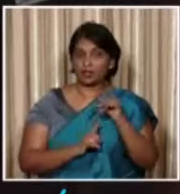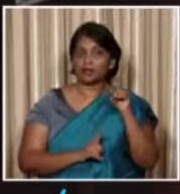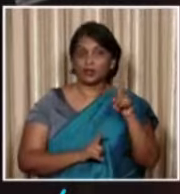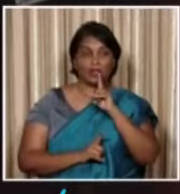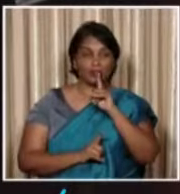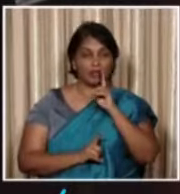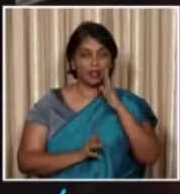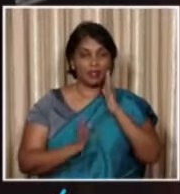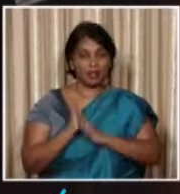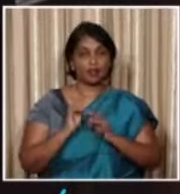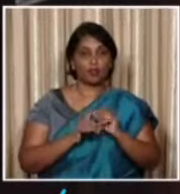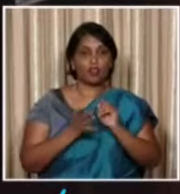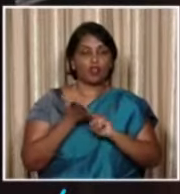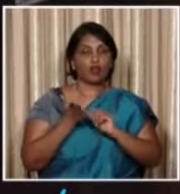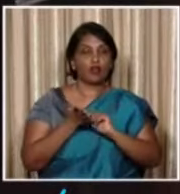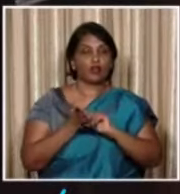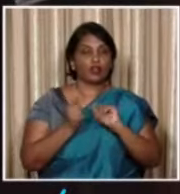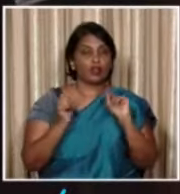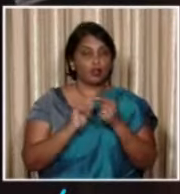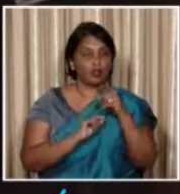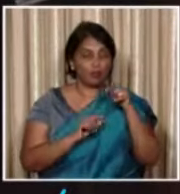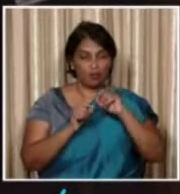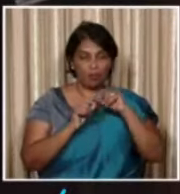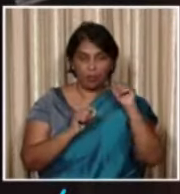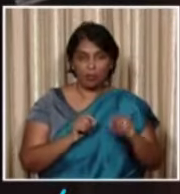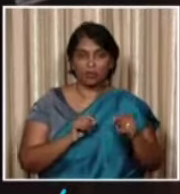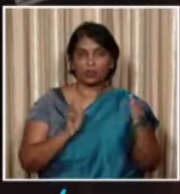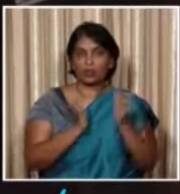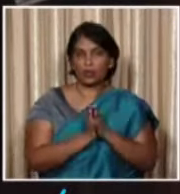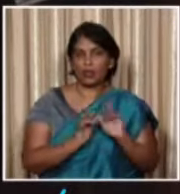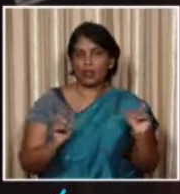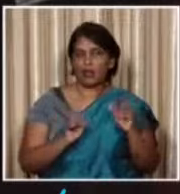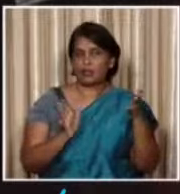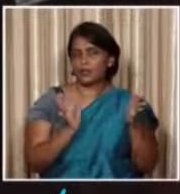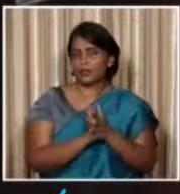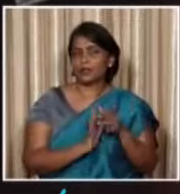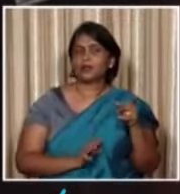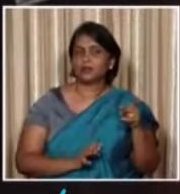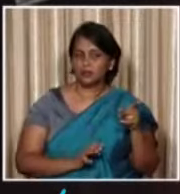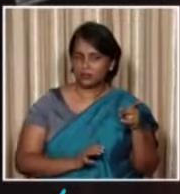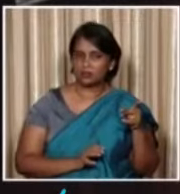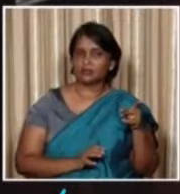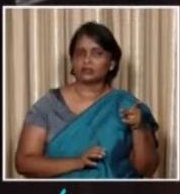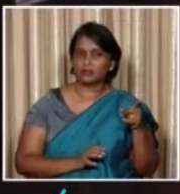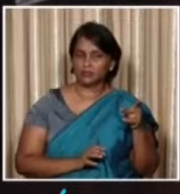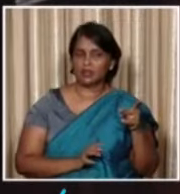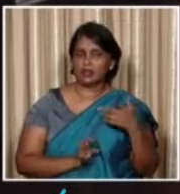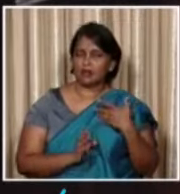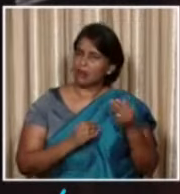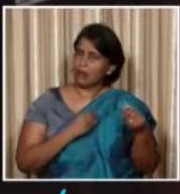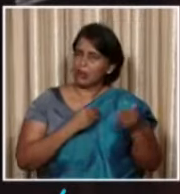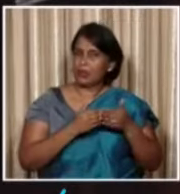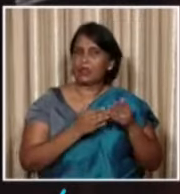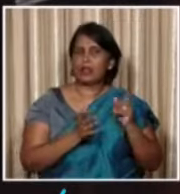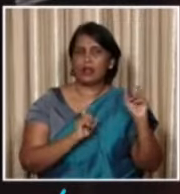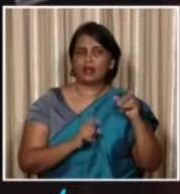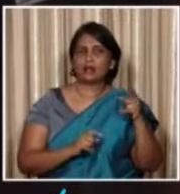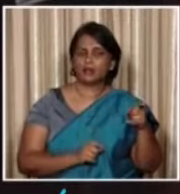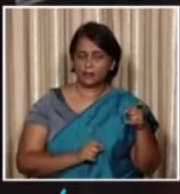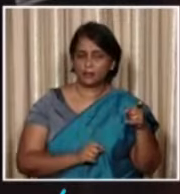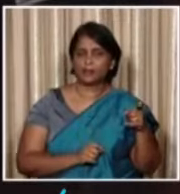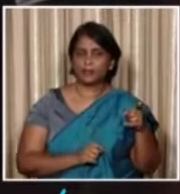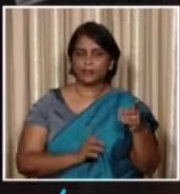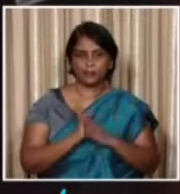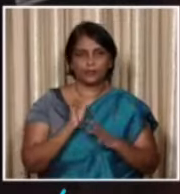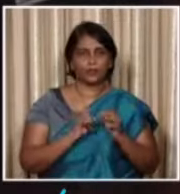කතා කරන්න මන්ත්‍රීතුමාට ලොතරැයි මණ්ඩලයත් එක්ක ළඟම නැකමක් තියෙනවා. ළඟම නැකමක් තියෙනවා. ඒ